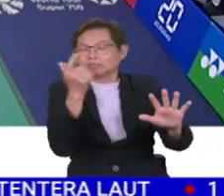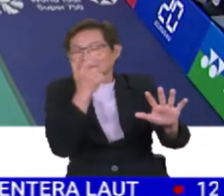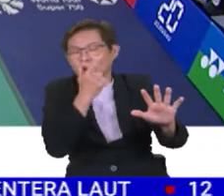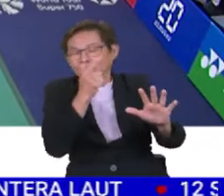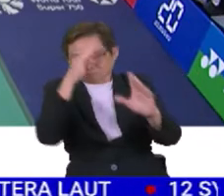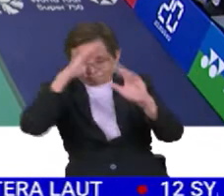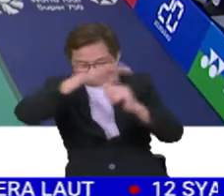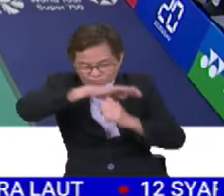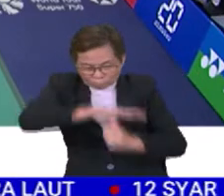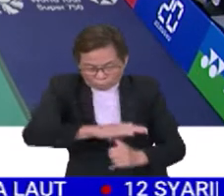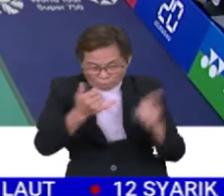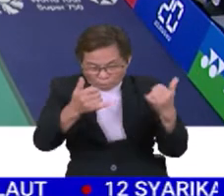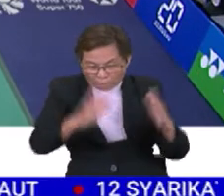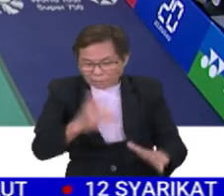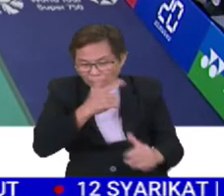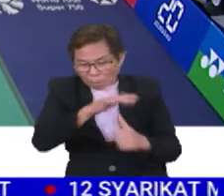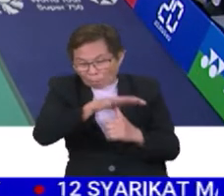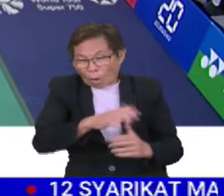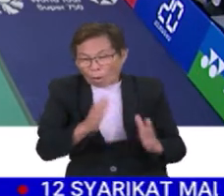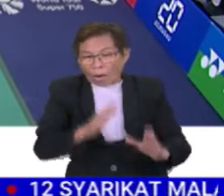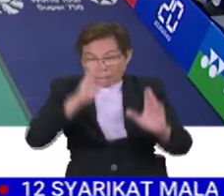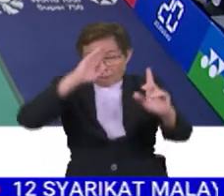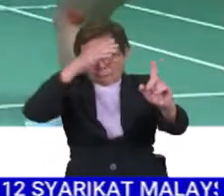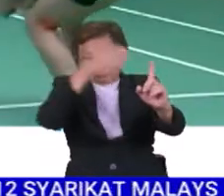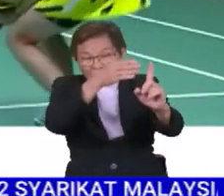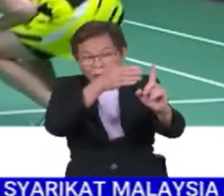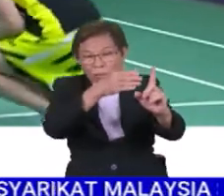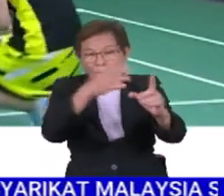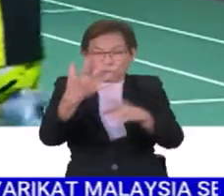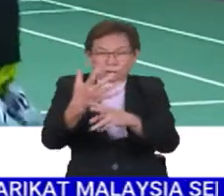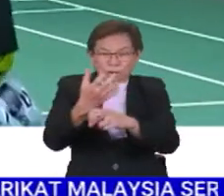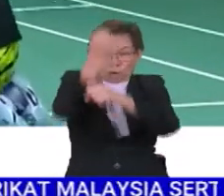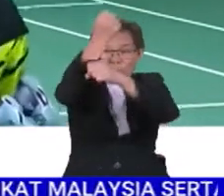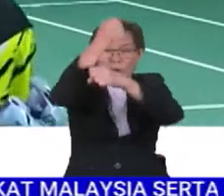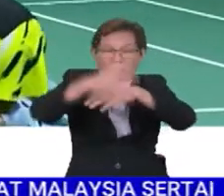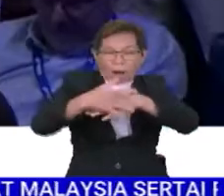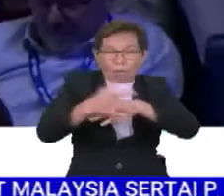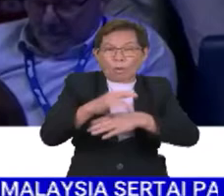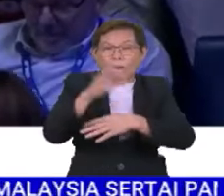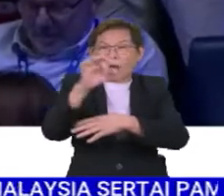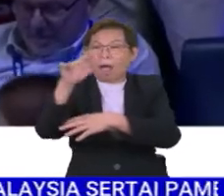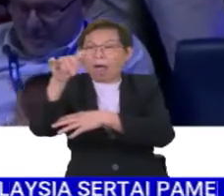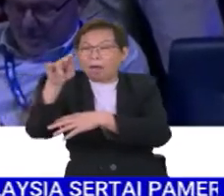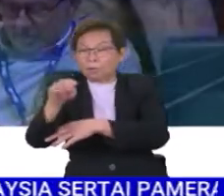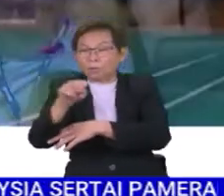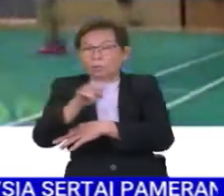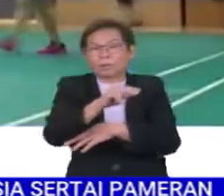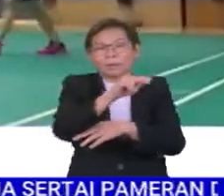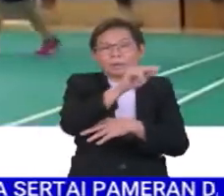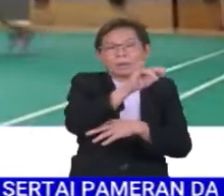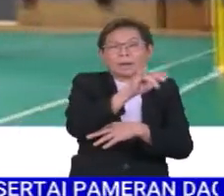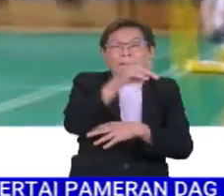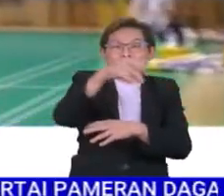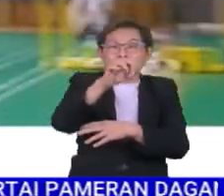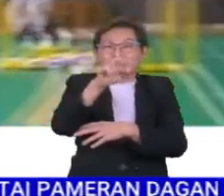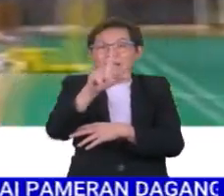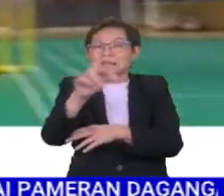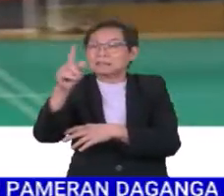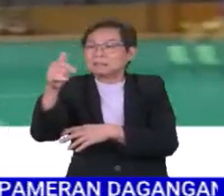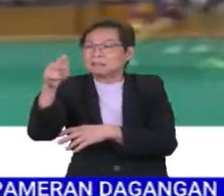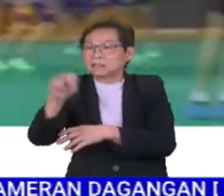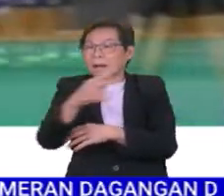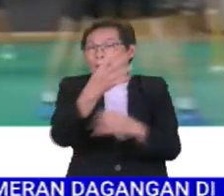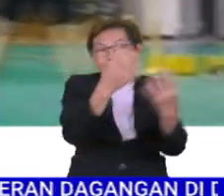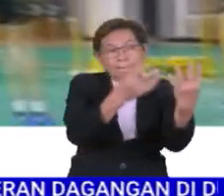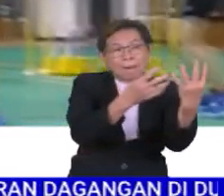memberi tekanan kepada pemain jika meletakkan sasaran juara terlalu awal. Selain Aaron Woi Yik dan Pearly Tina, 4